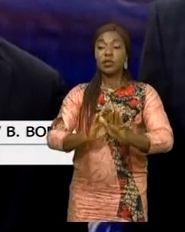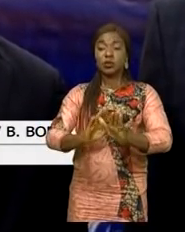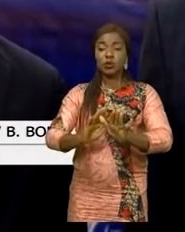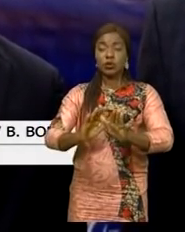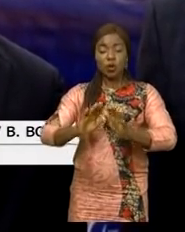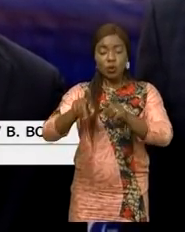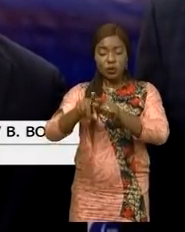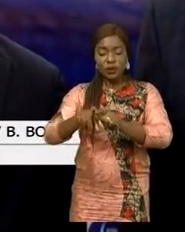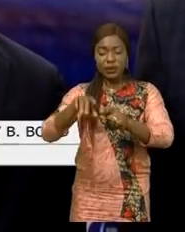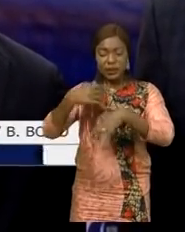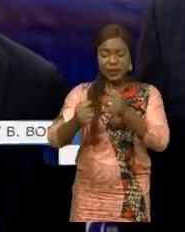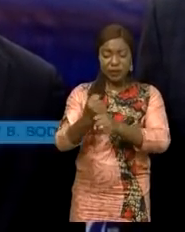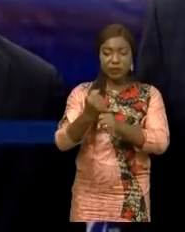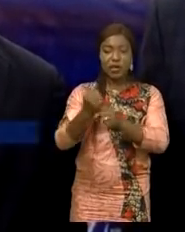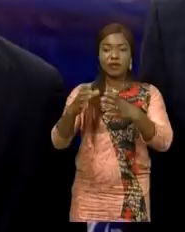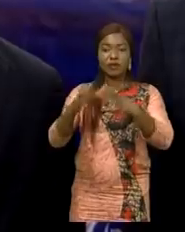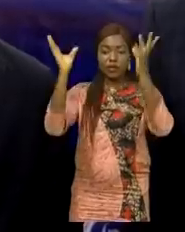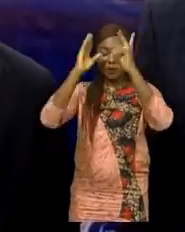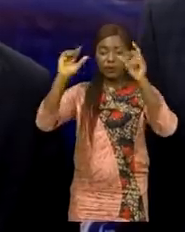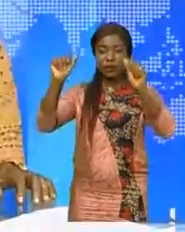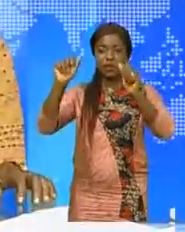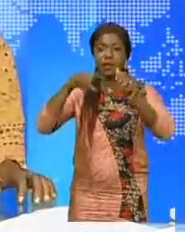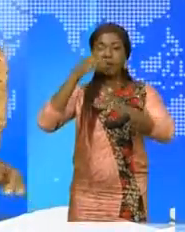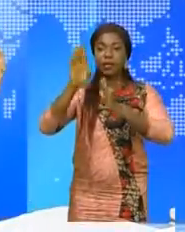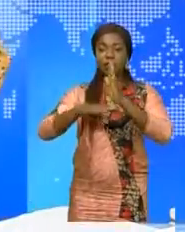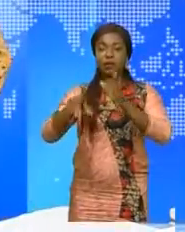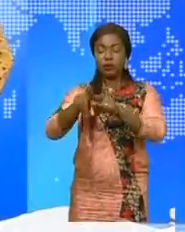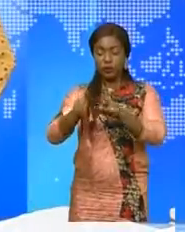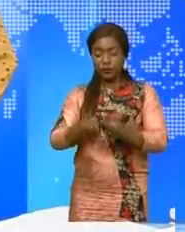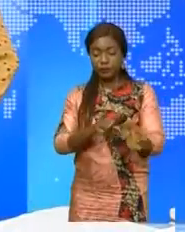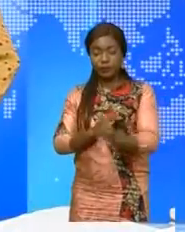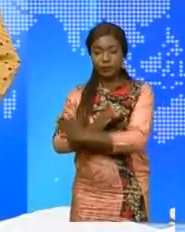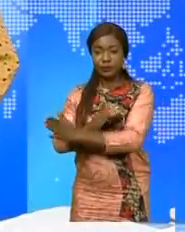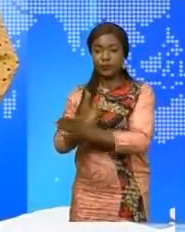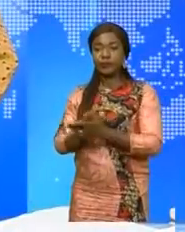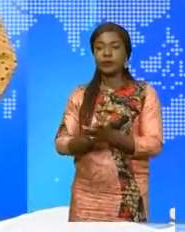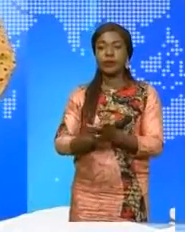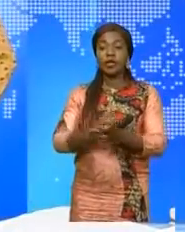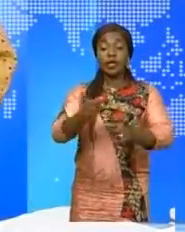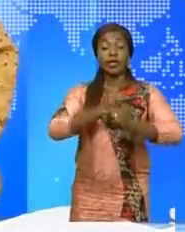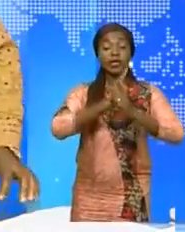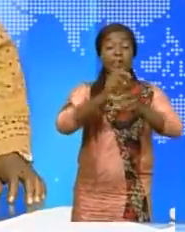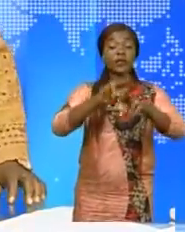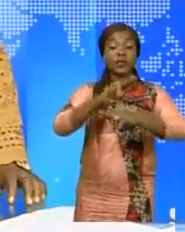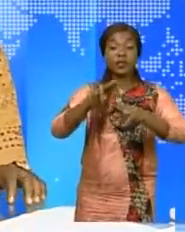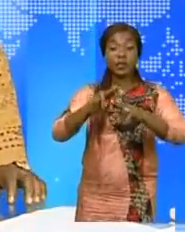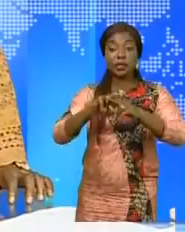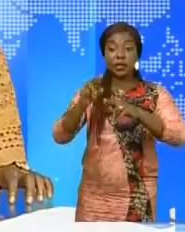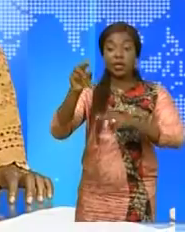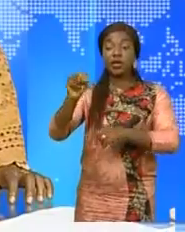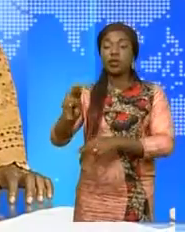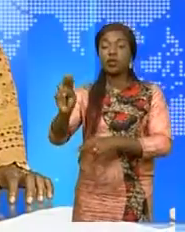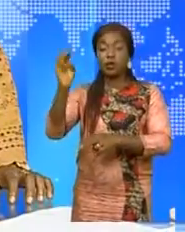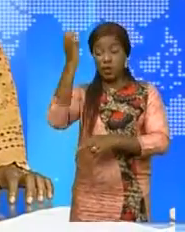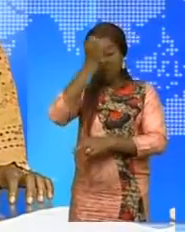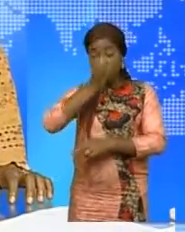le président de l'assemblée nationale et l'assemblée nationale elle même la défense nationale l'union européenne s'est dit